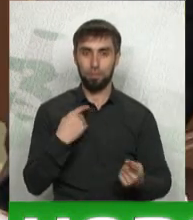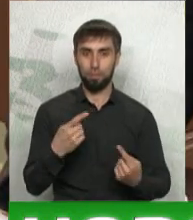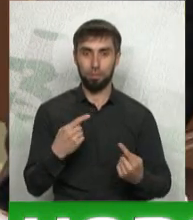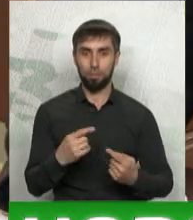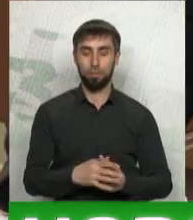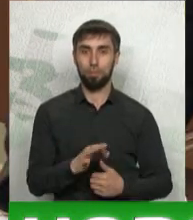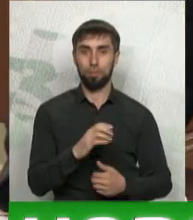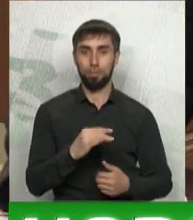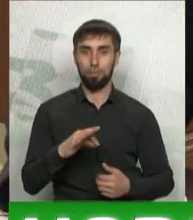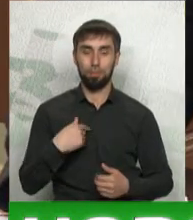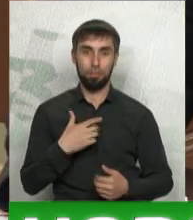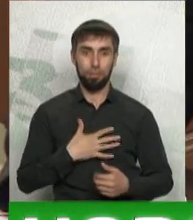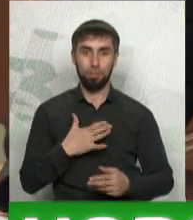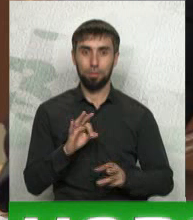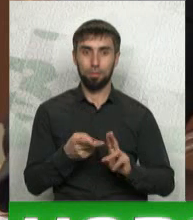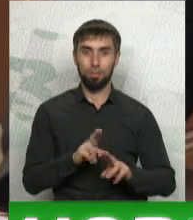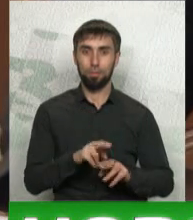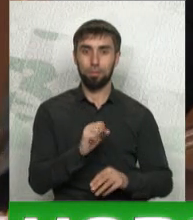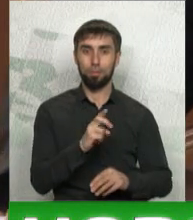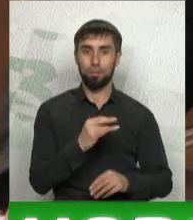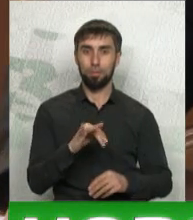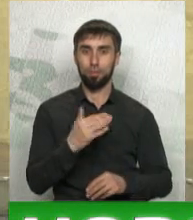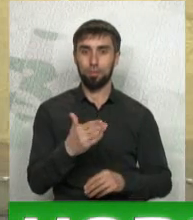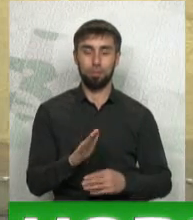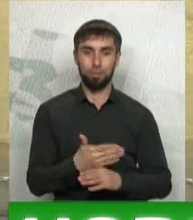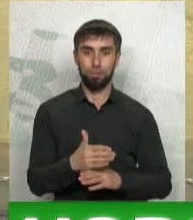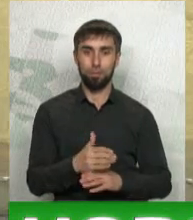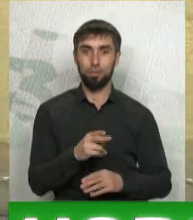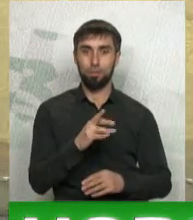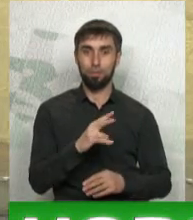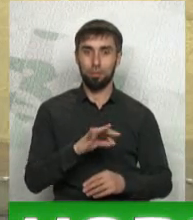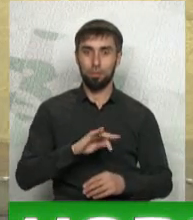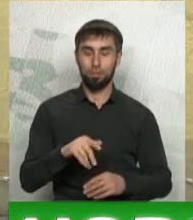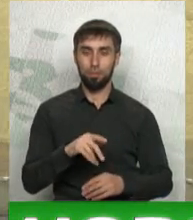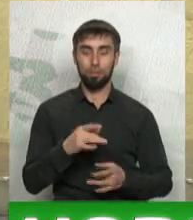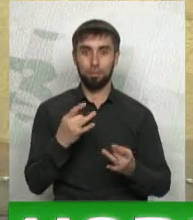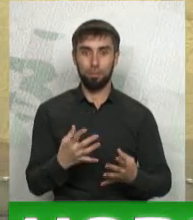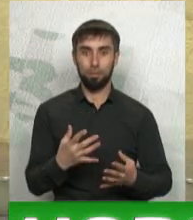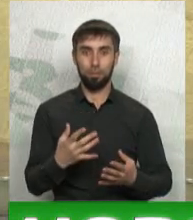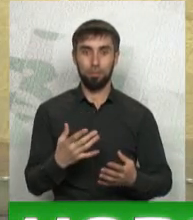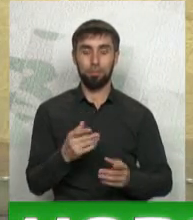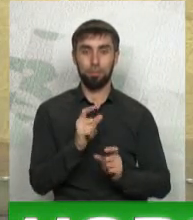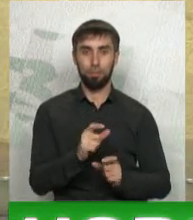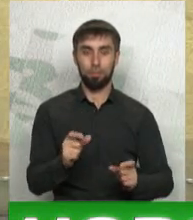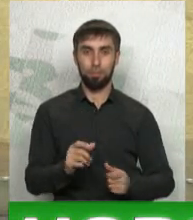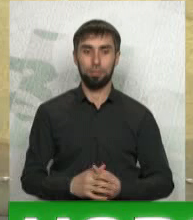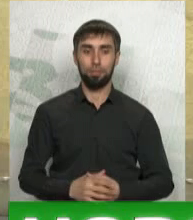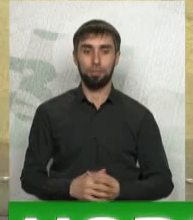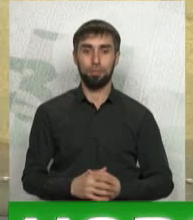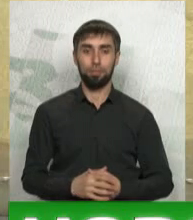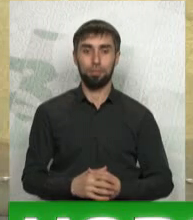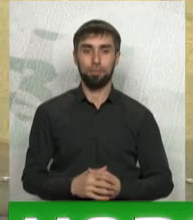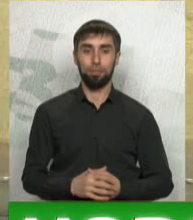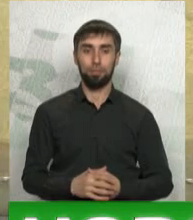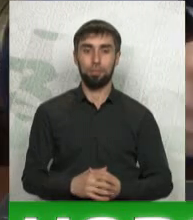особенно меня волнует это баденские вашего отдела контроля вот просто люди заводе